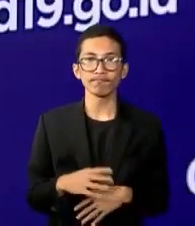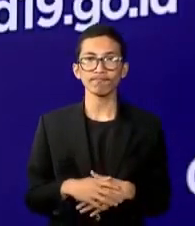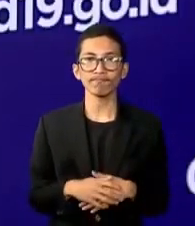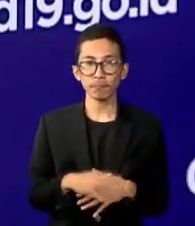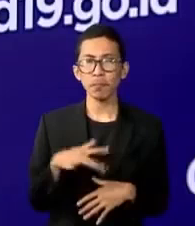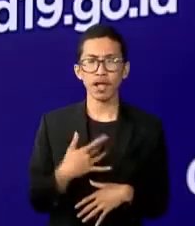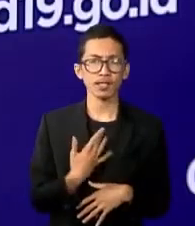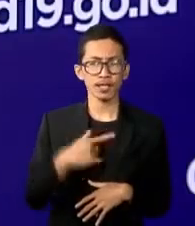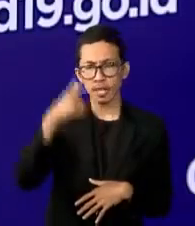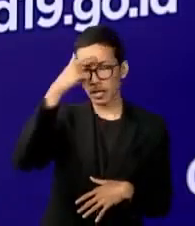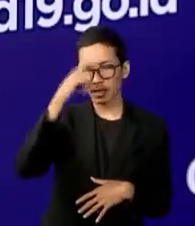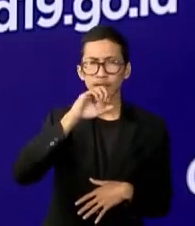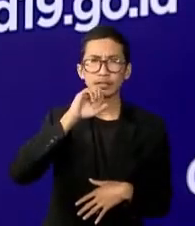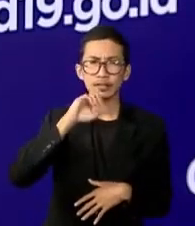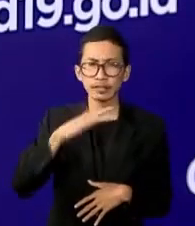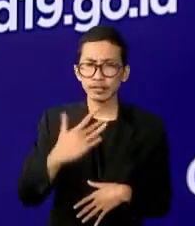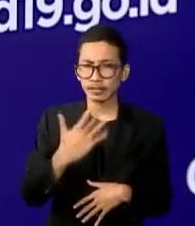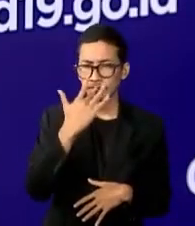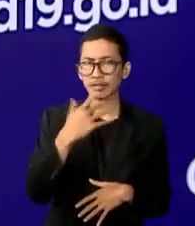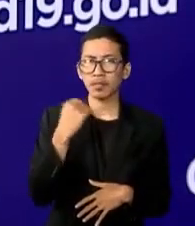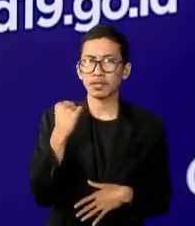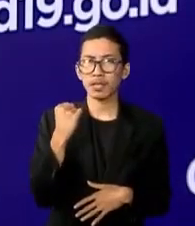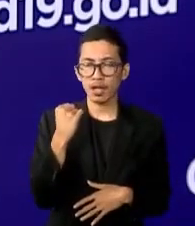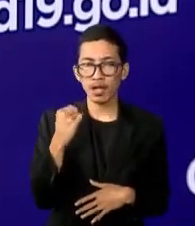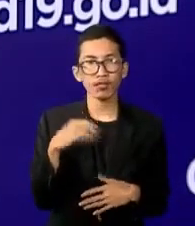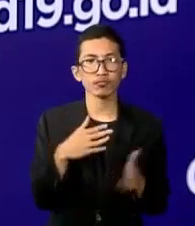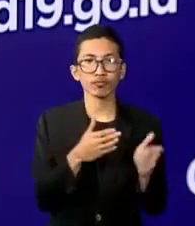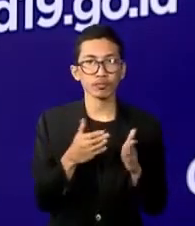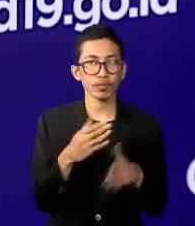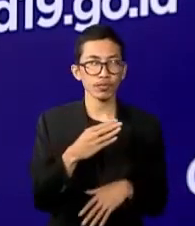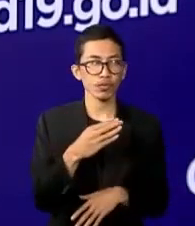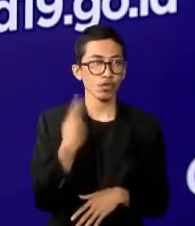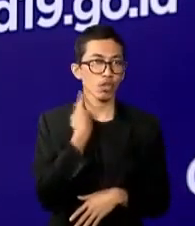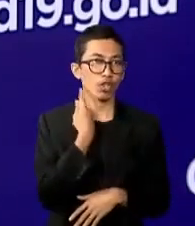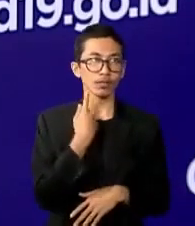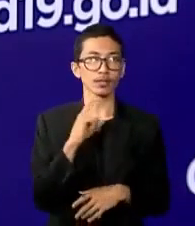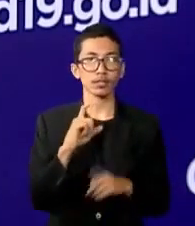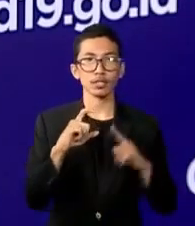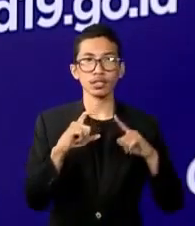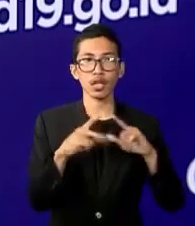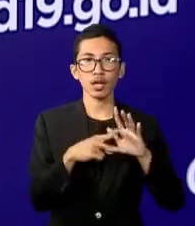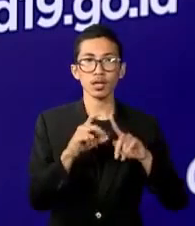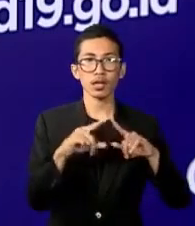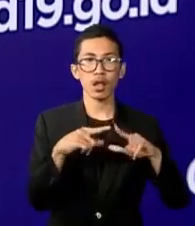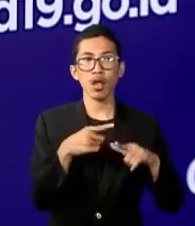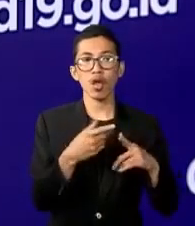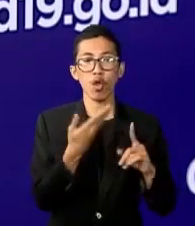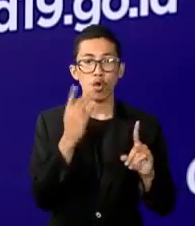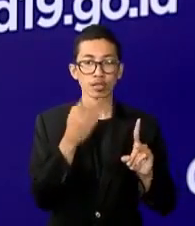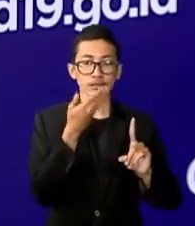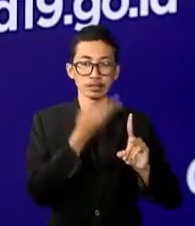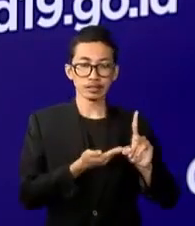ya Dok Baik saya ke dokter canda dokter canda sepertinya eh mungkin pernah dijelaskan kembali gitu Apa yang harus dilakukan pertama kali begitu